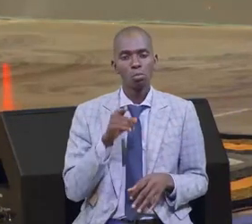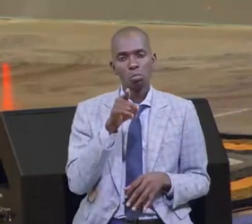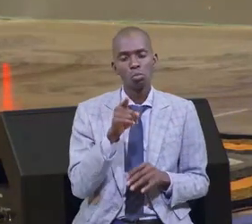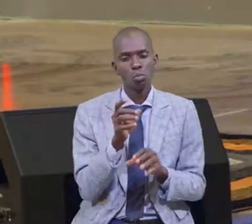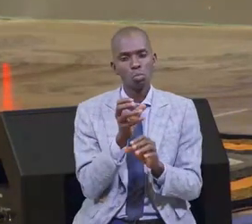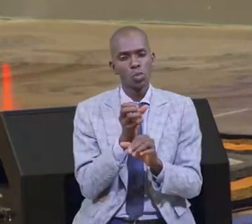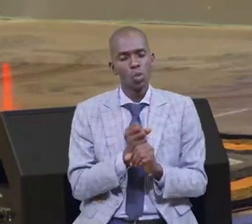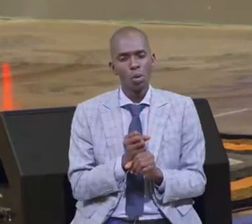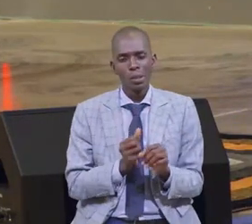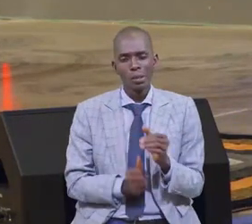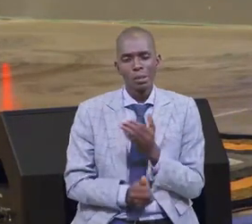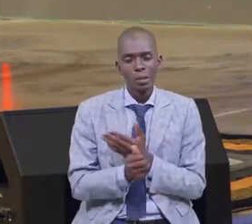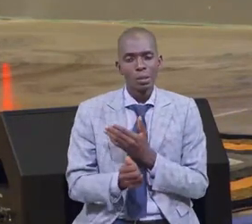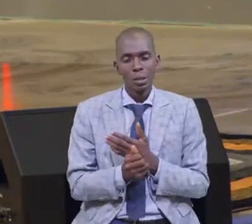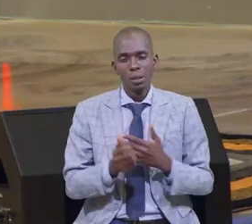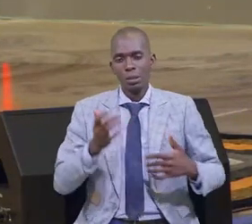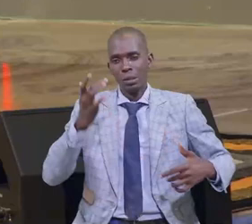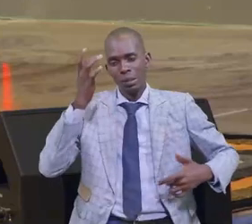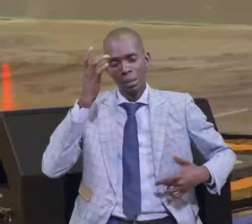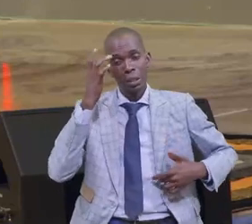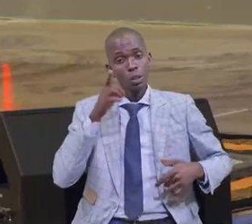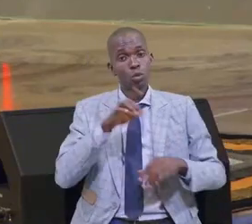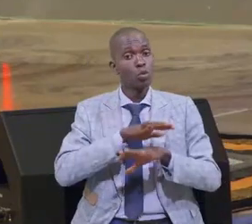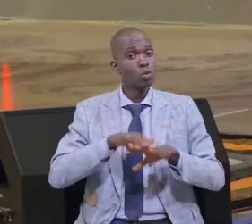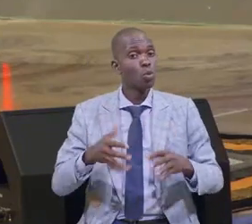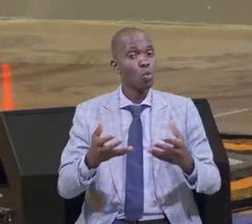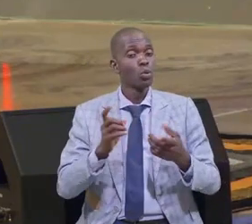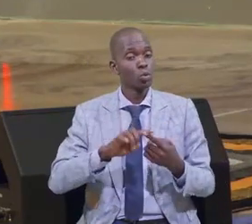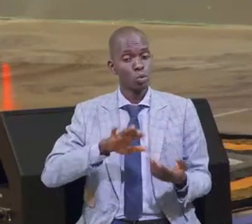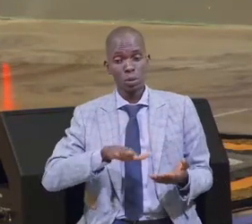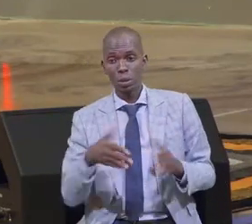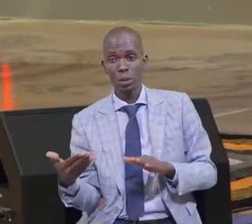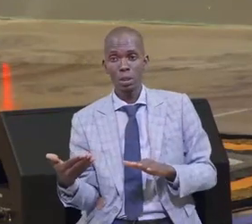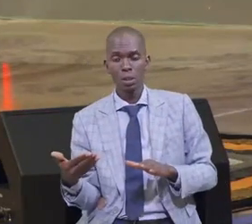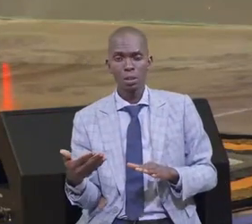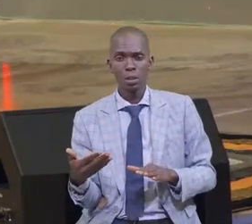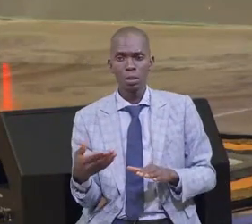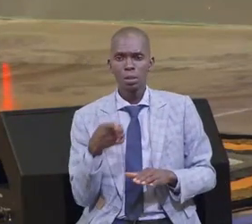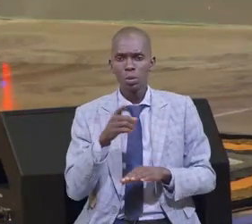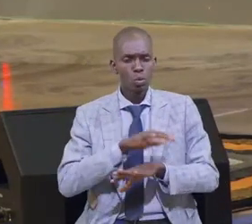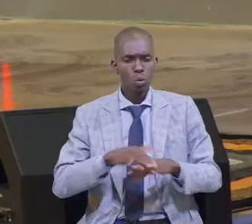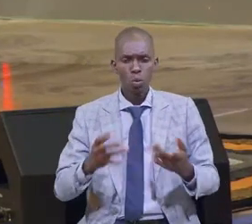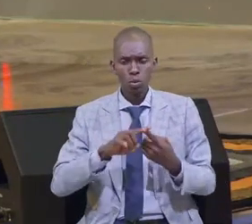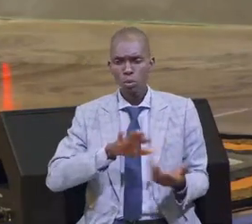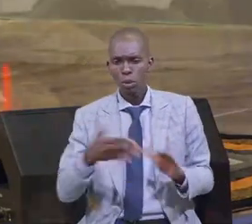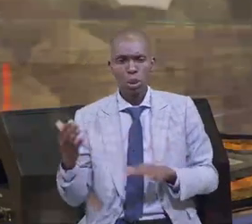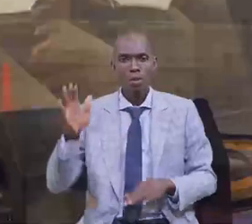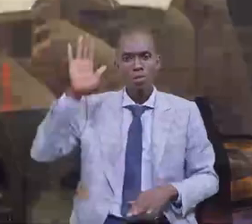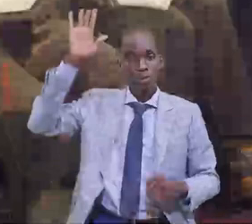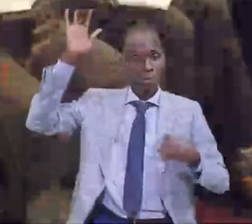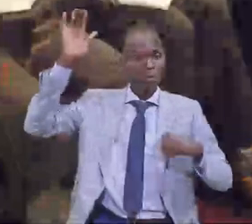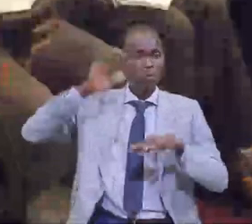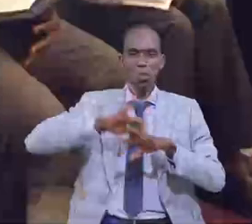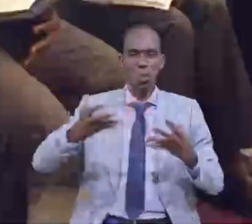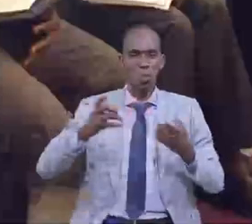si tu as une maladie meurtrière, mortelle, tu ne veux pas mourir maintenant. Qui sont les gens qui ne veulent pas